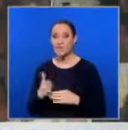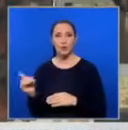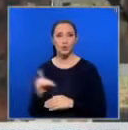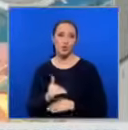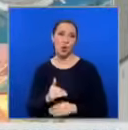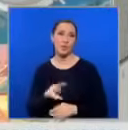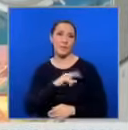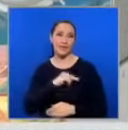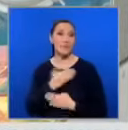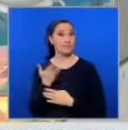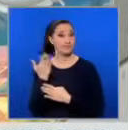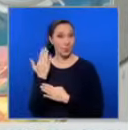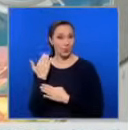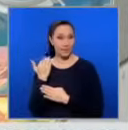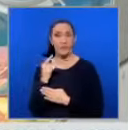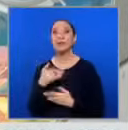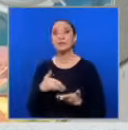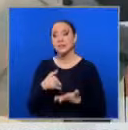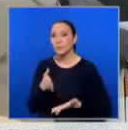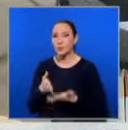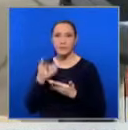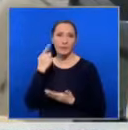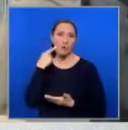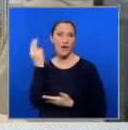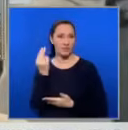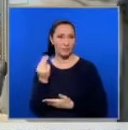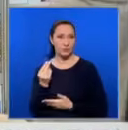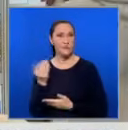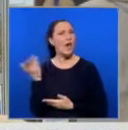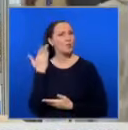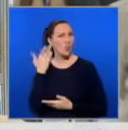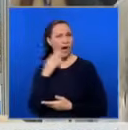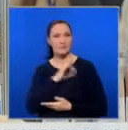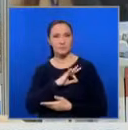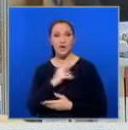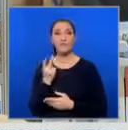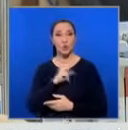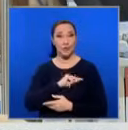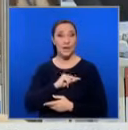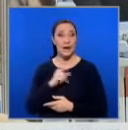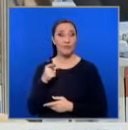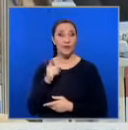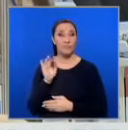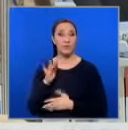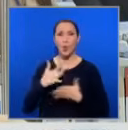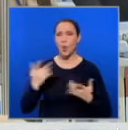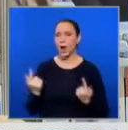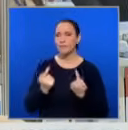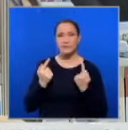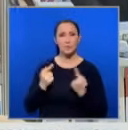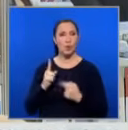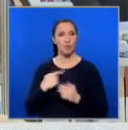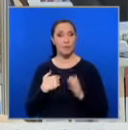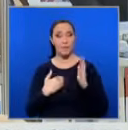призьори от предишни издания, за да подкрепят младите творци. Тогава спечелих втора награда и това беше огромен стимул, който